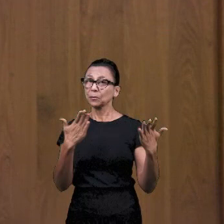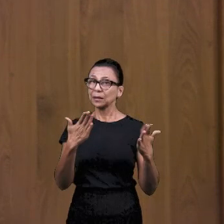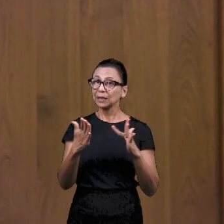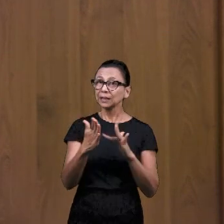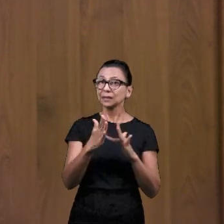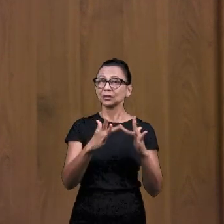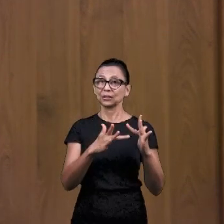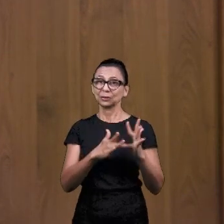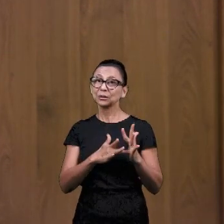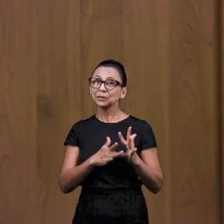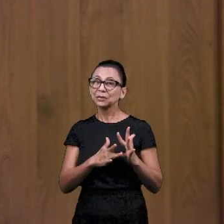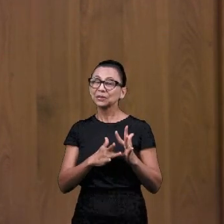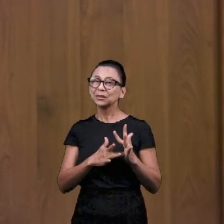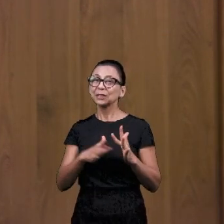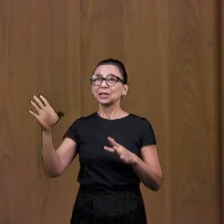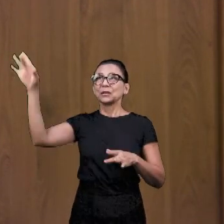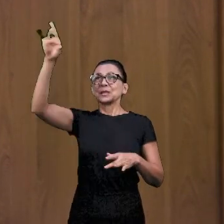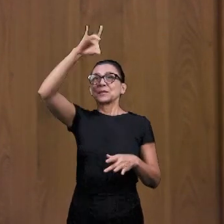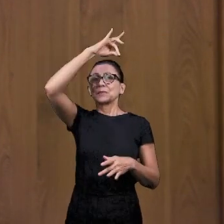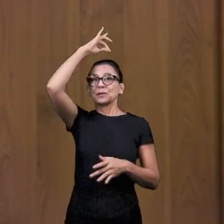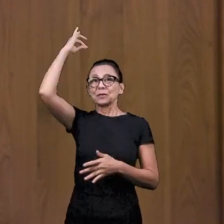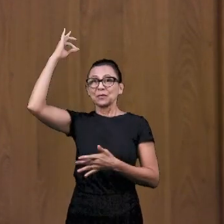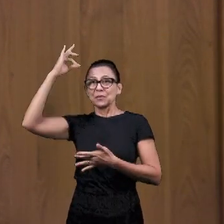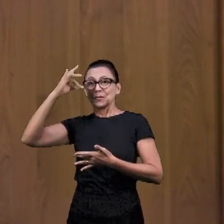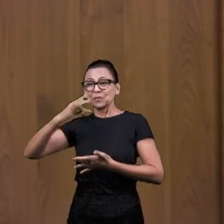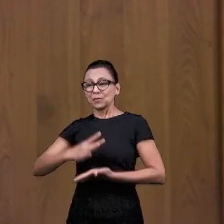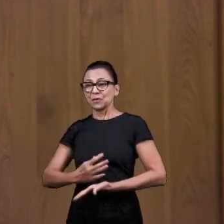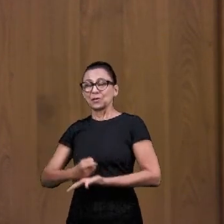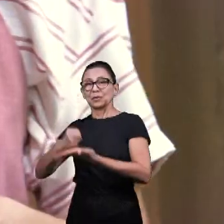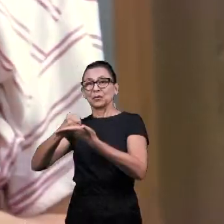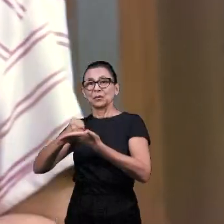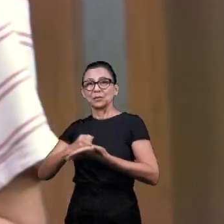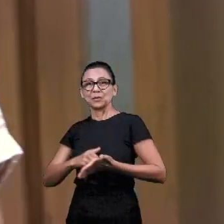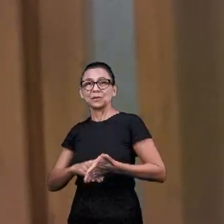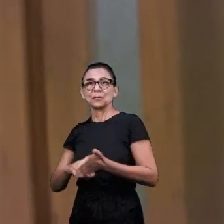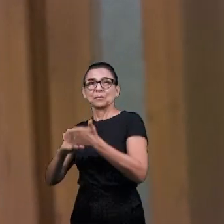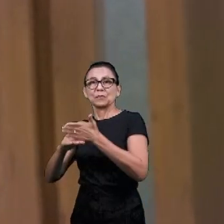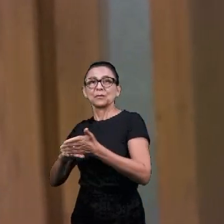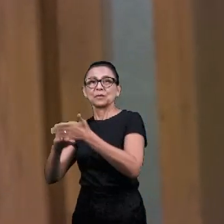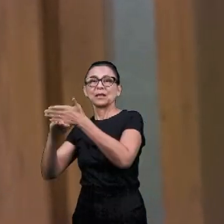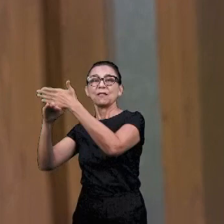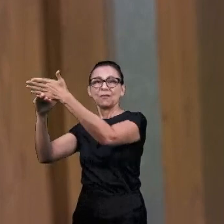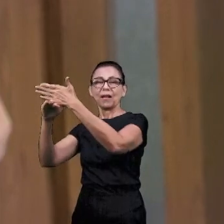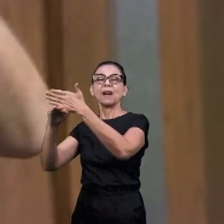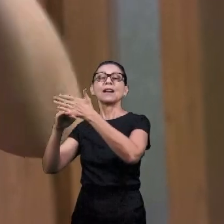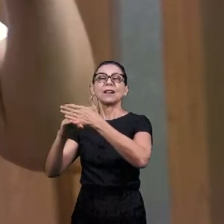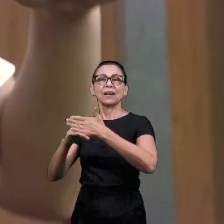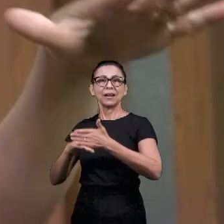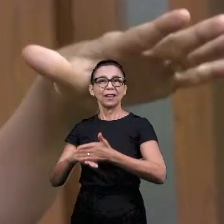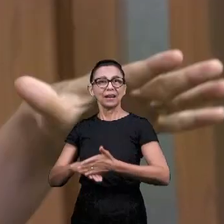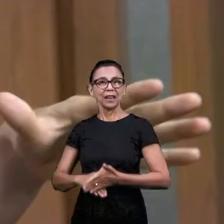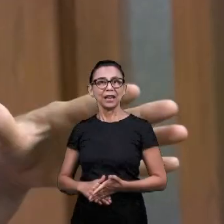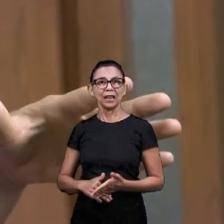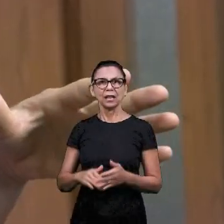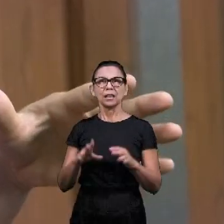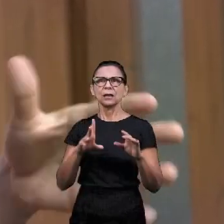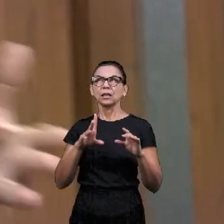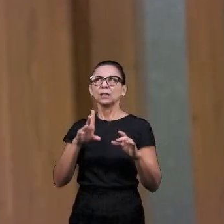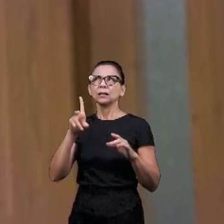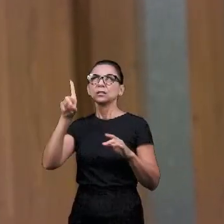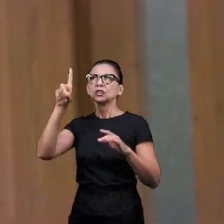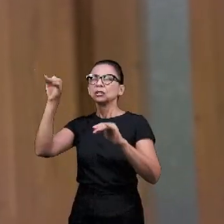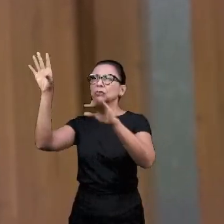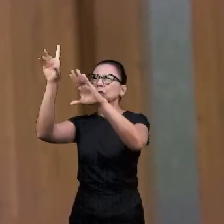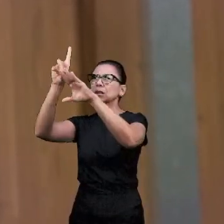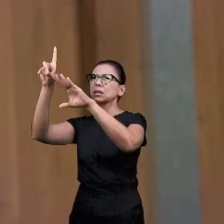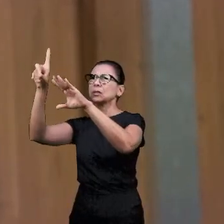est la garantie de notre salut. Quand Jésus reviendra, il va regarder ce monde de ténèbres,